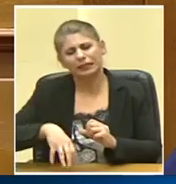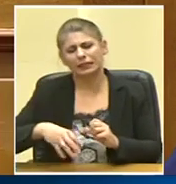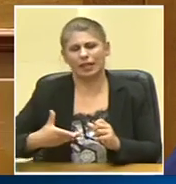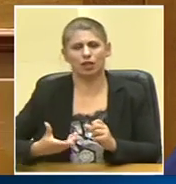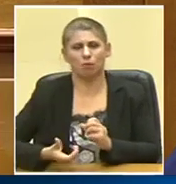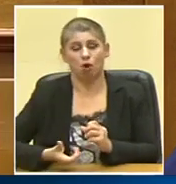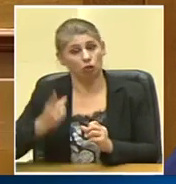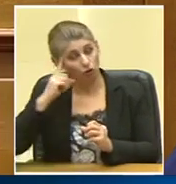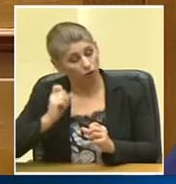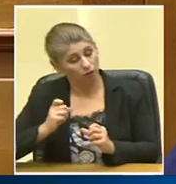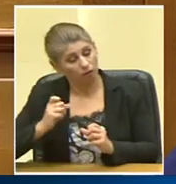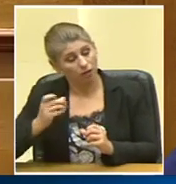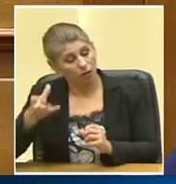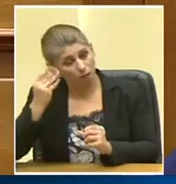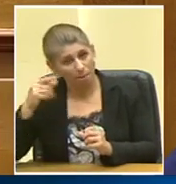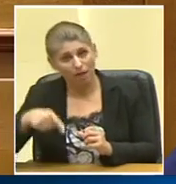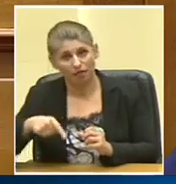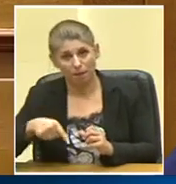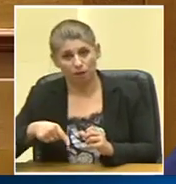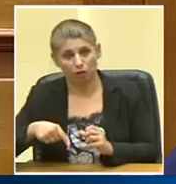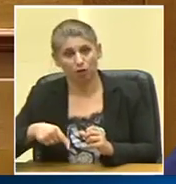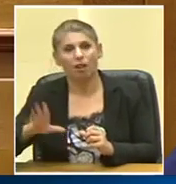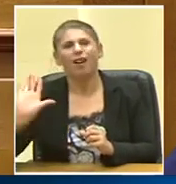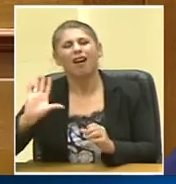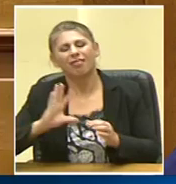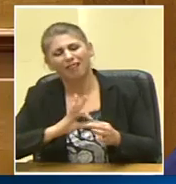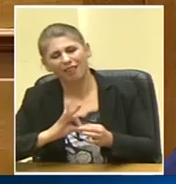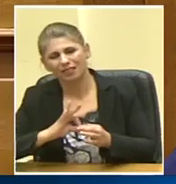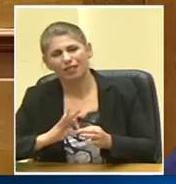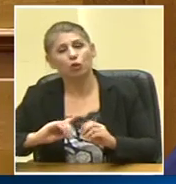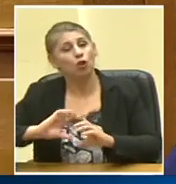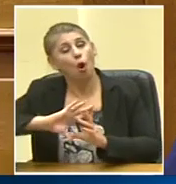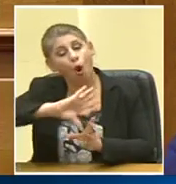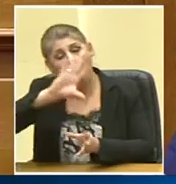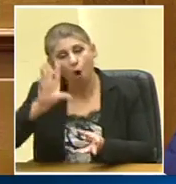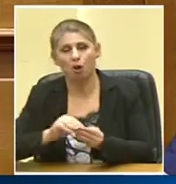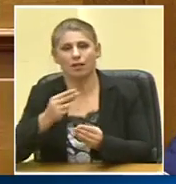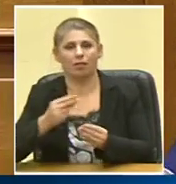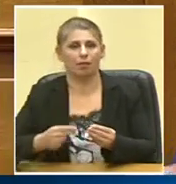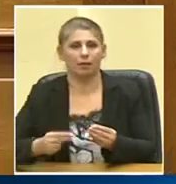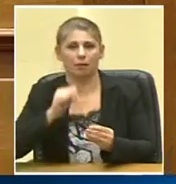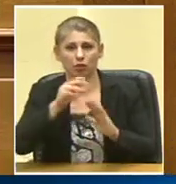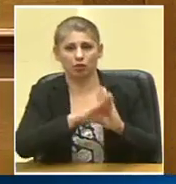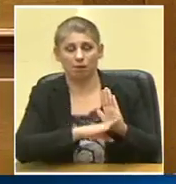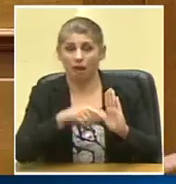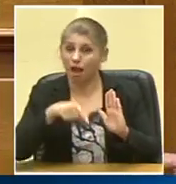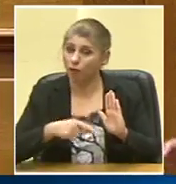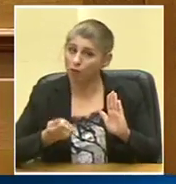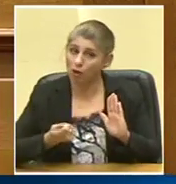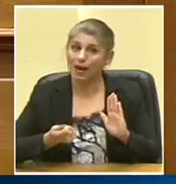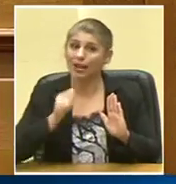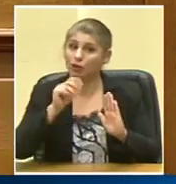ξέρουμε, το έχουμε μάθει πλέον αυτό, δεν εξαρτώνται όλα από το Σύνταγμα. Αυτό που μπορεί να κάνει το